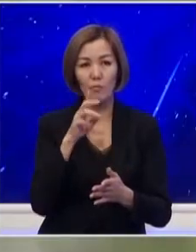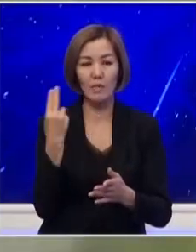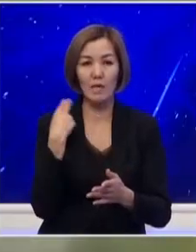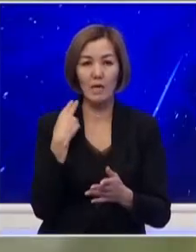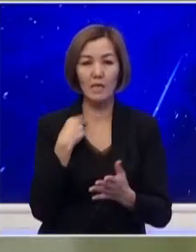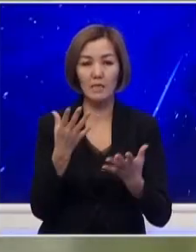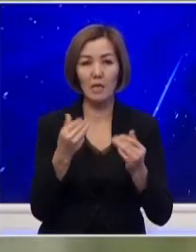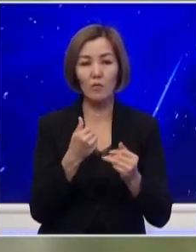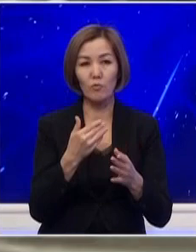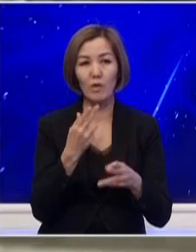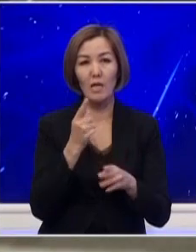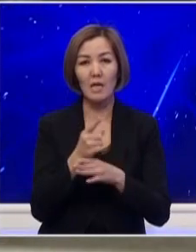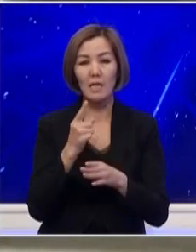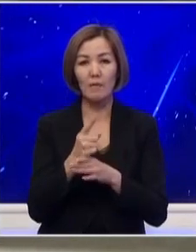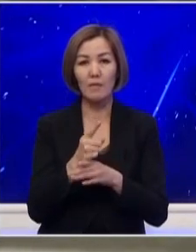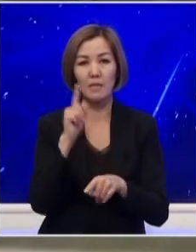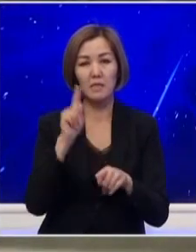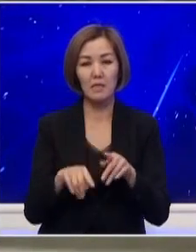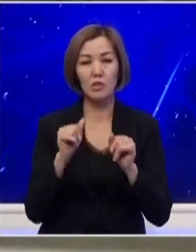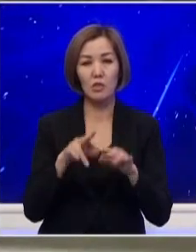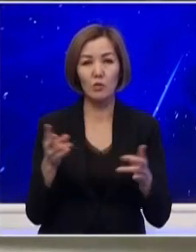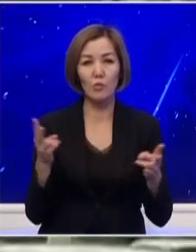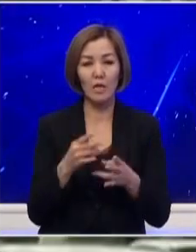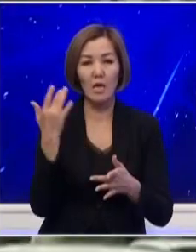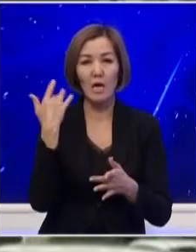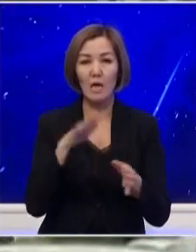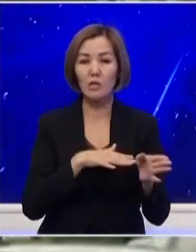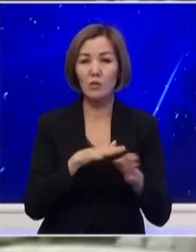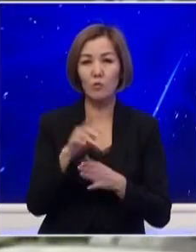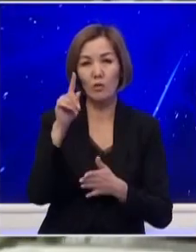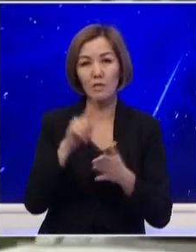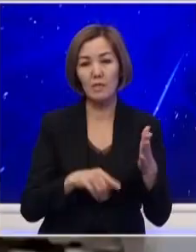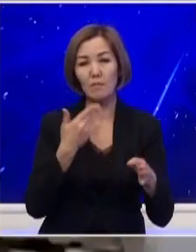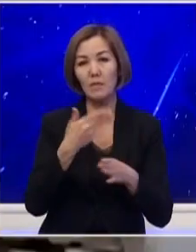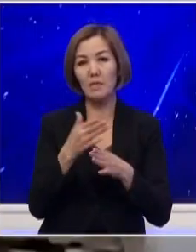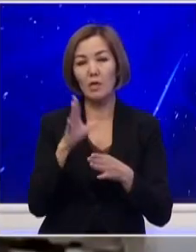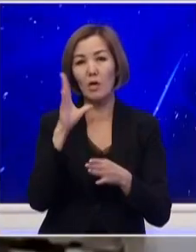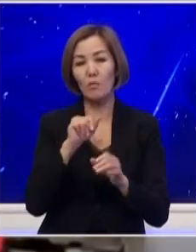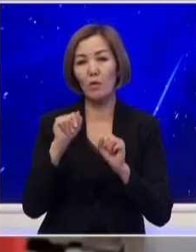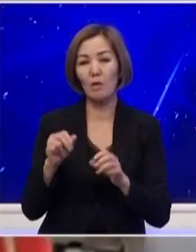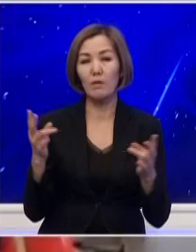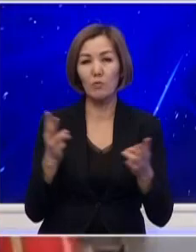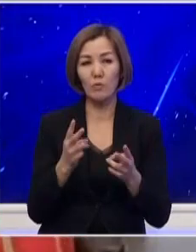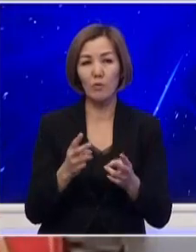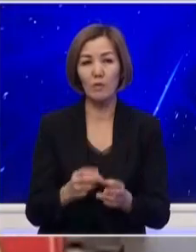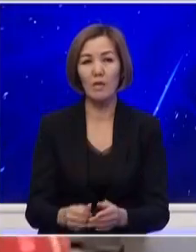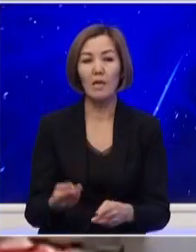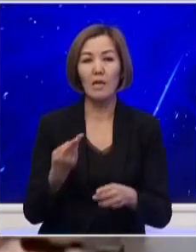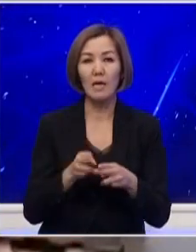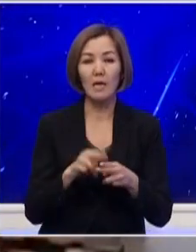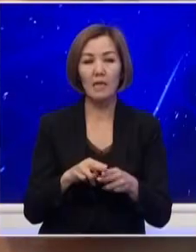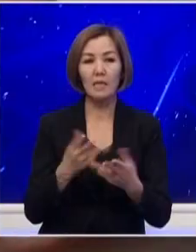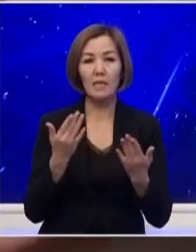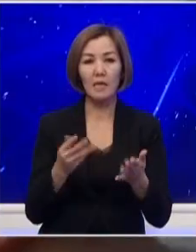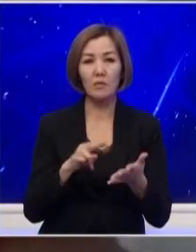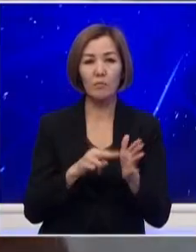алу лимиті туралы мүмкіндігінше тезірек шешім қабылдап, АКШ-тың толық сенімі мен несиелік қабілетін қорғауға шақырды. Сонымен қатар ел